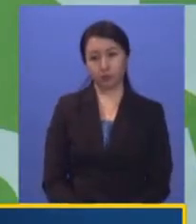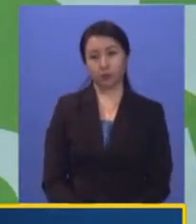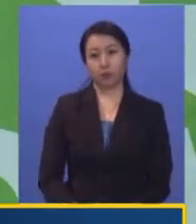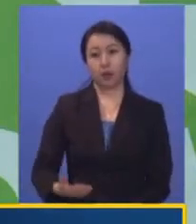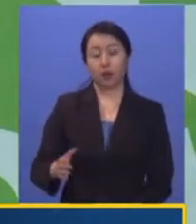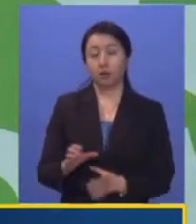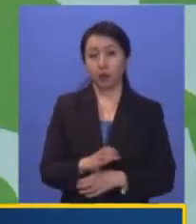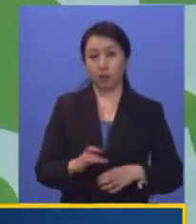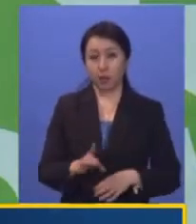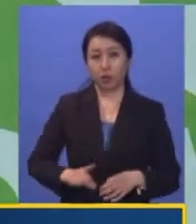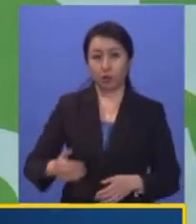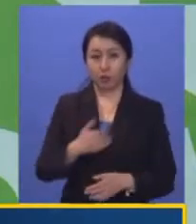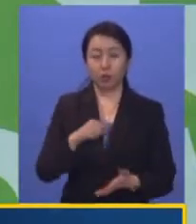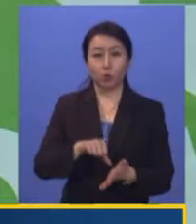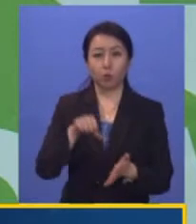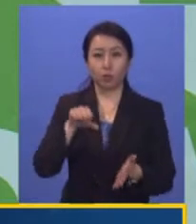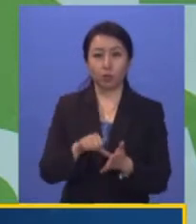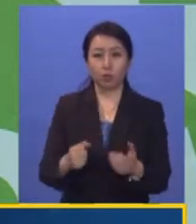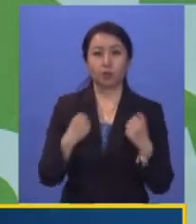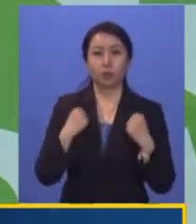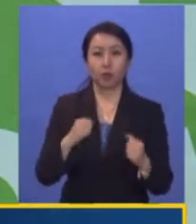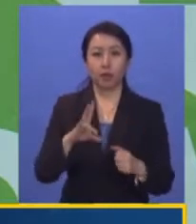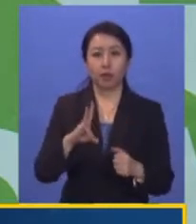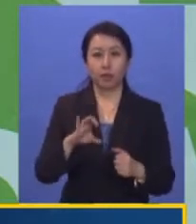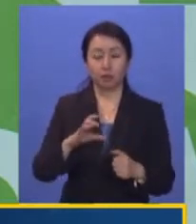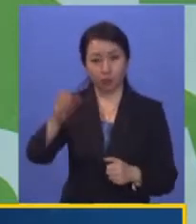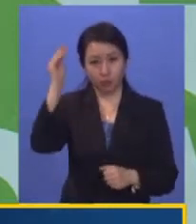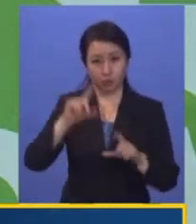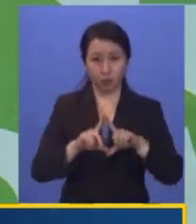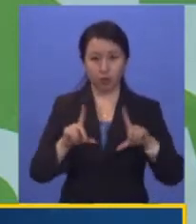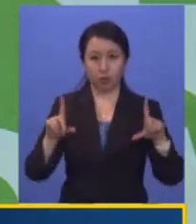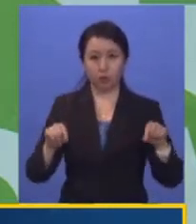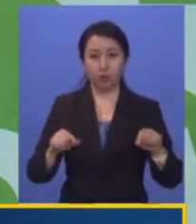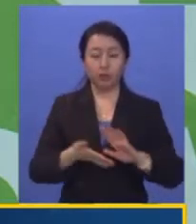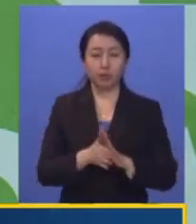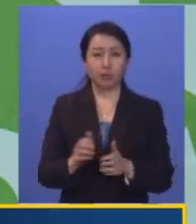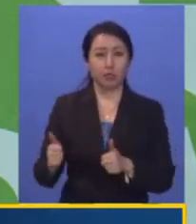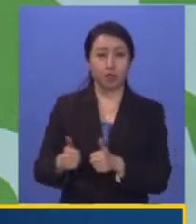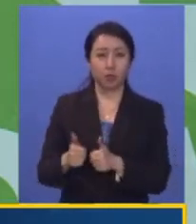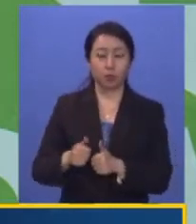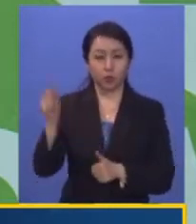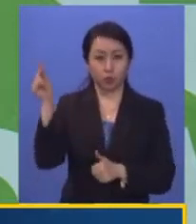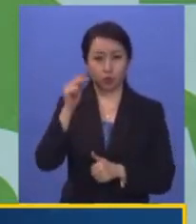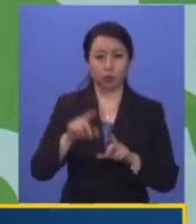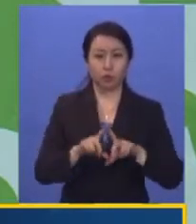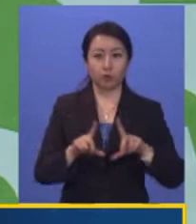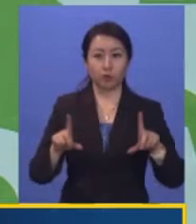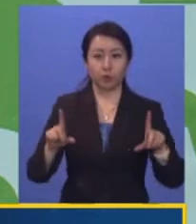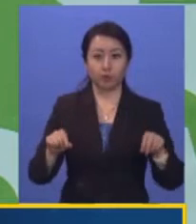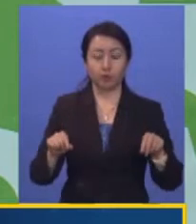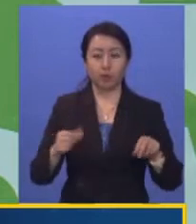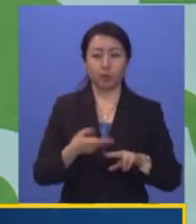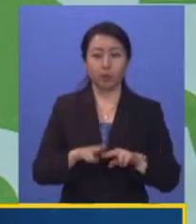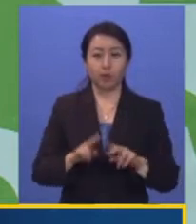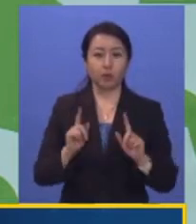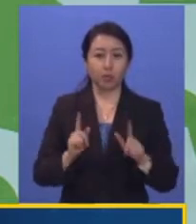Журналисты нашего региона решили принять участие в спартакиаде Назарбаев интеллектуальной школе. Мы тесно сотрудничаем с учебным заведением и любим спорт, а